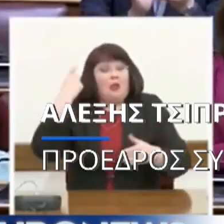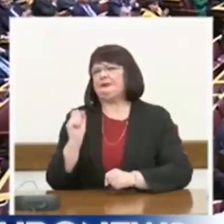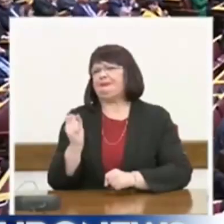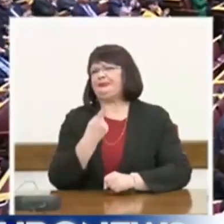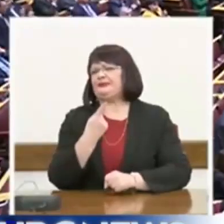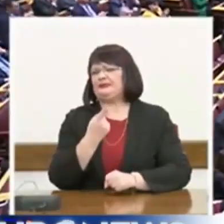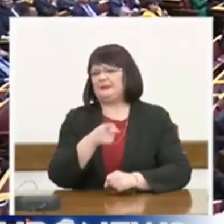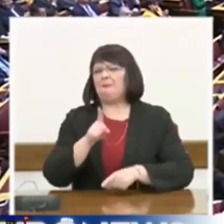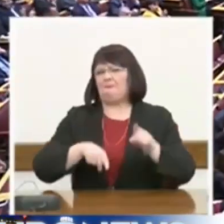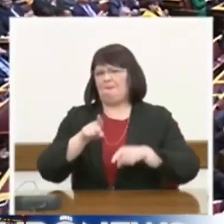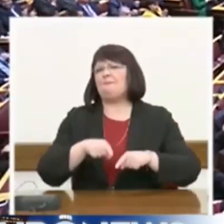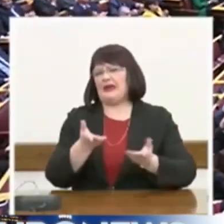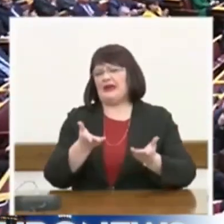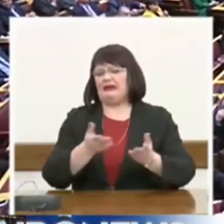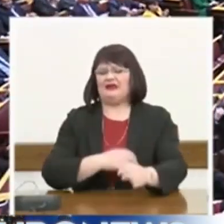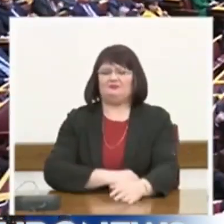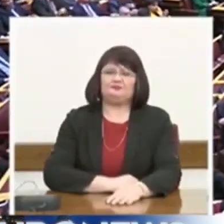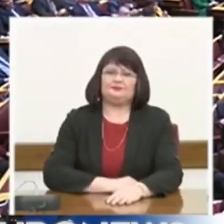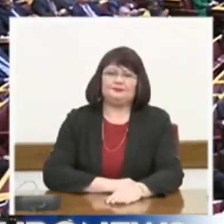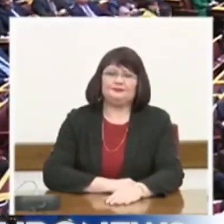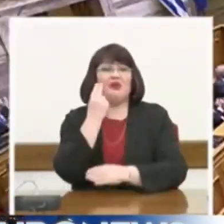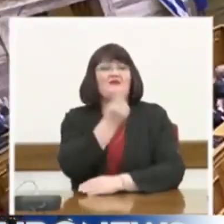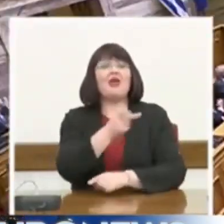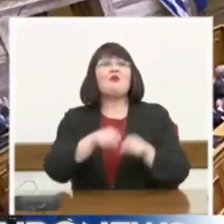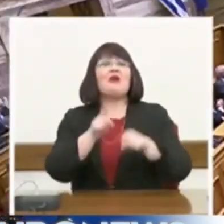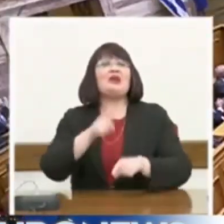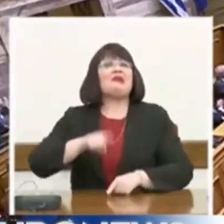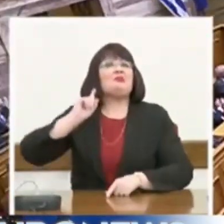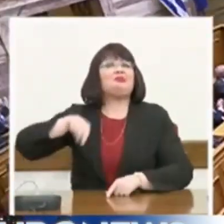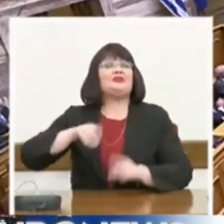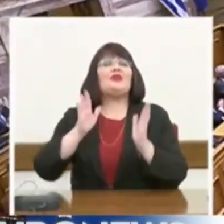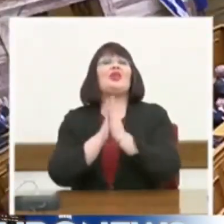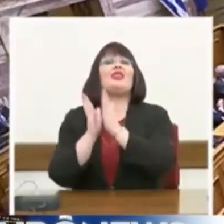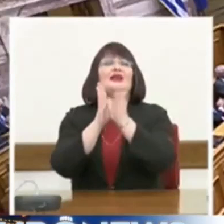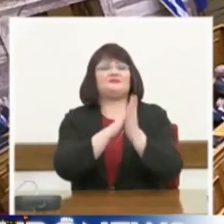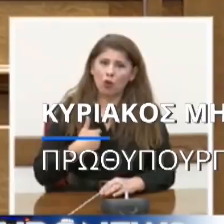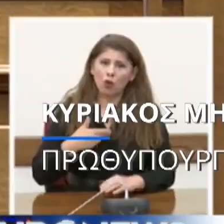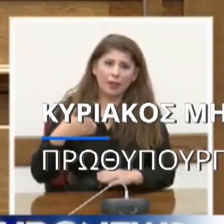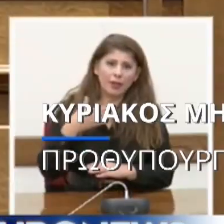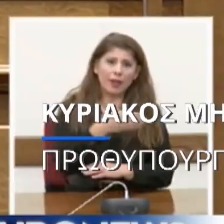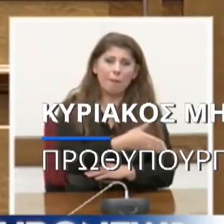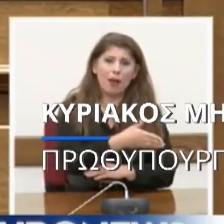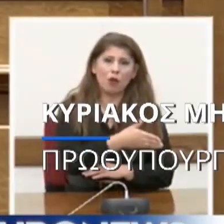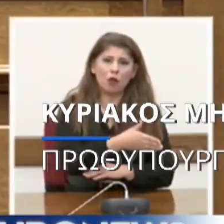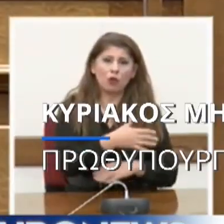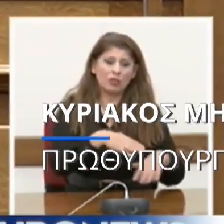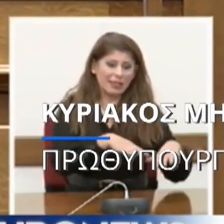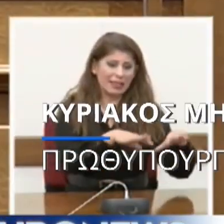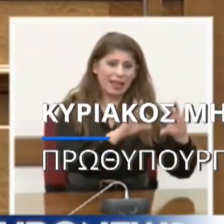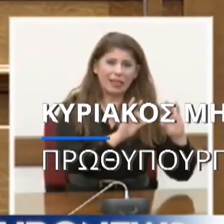tha lideri i Sirizës, kryeministrit Mitsotakis. Nga ana e tij, kreu i qeverisë nga ulësia e tij në parlament kaloi në kundërsulm. Me